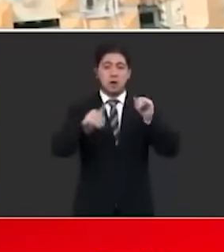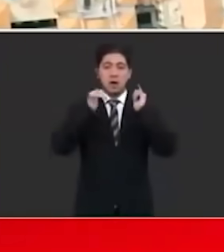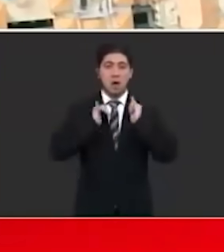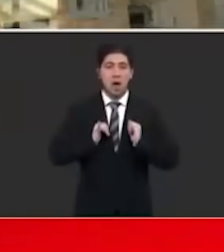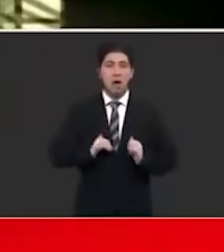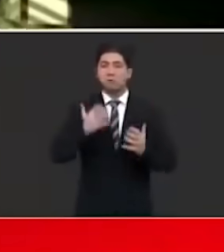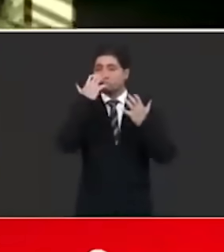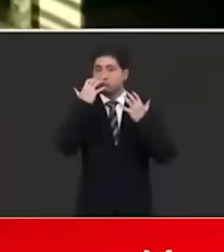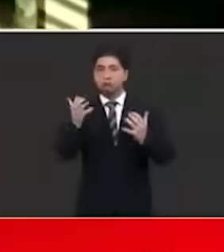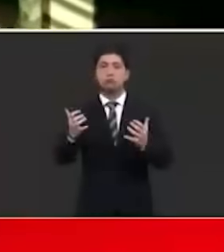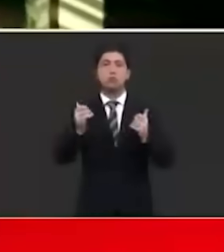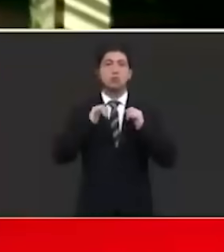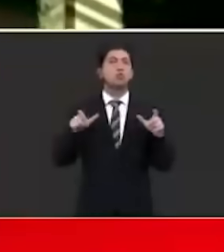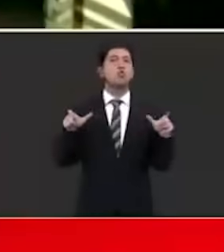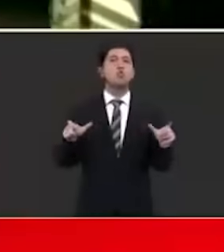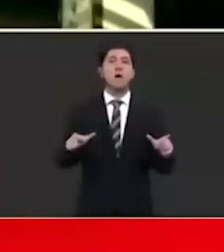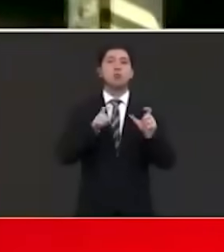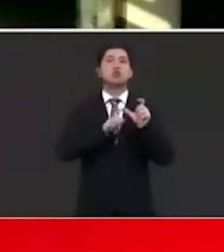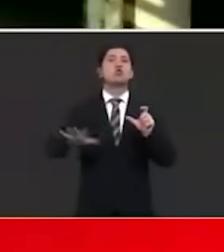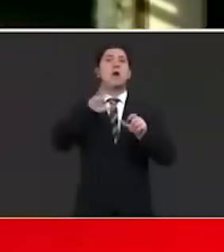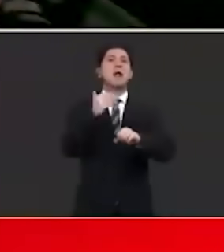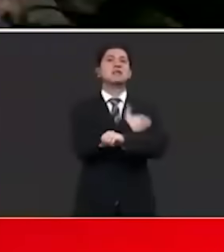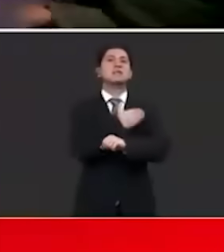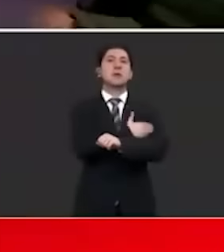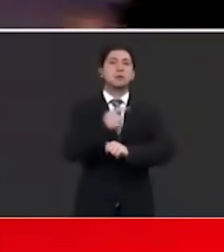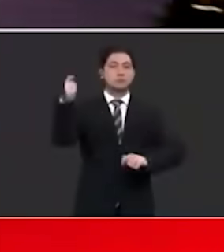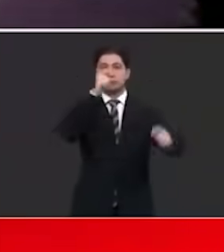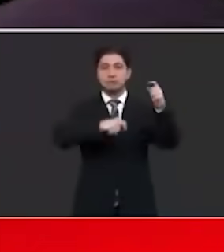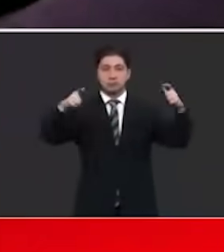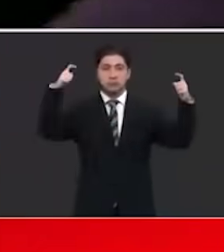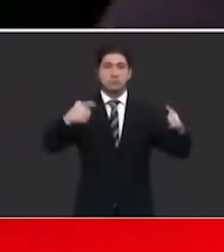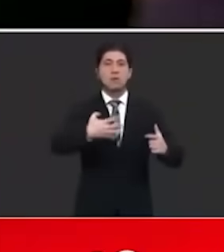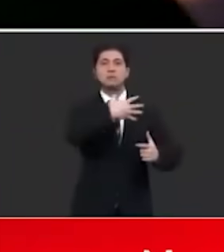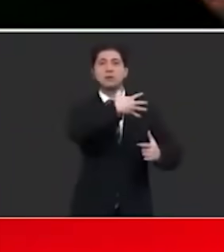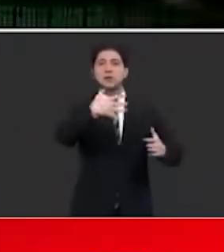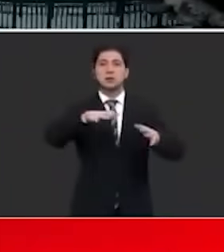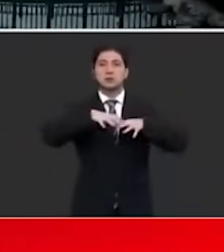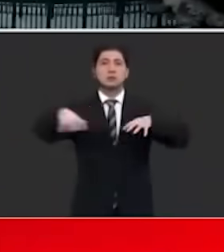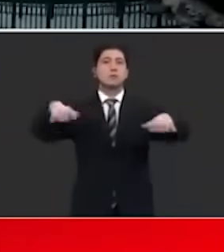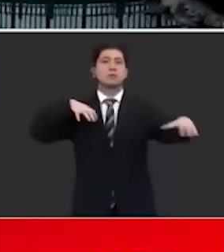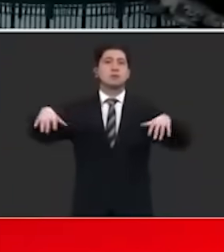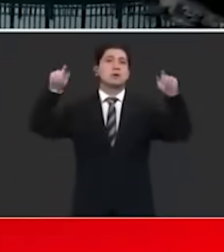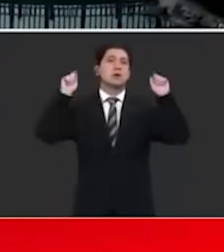huzurlu ve güvenli bir sosyal hizmet kompleksine kavuşturduk.